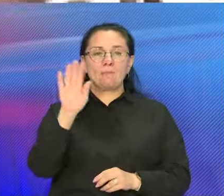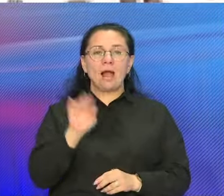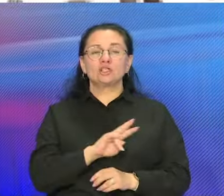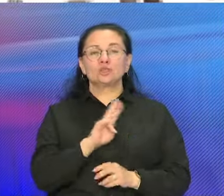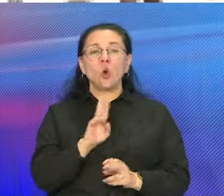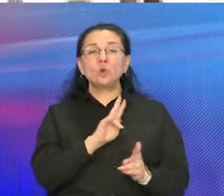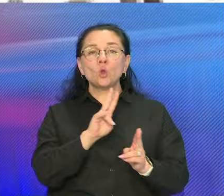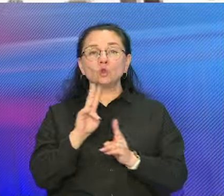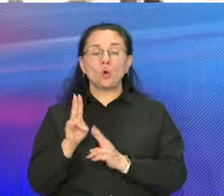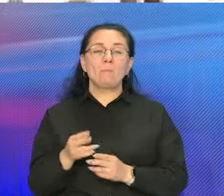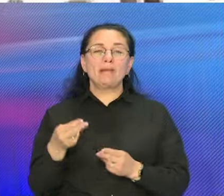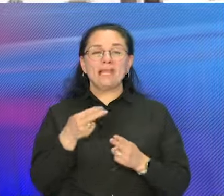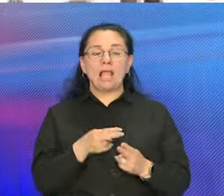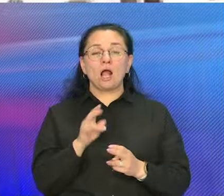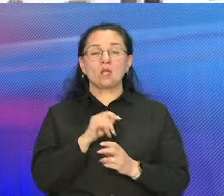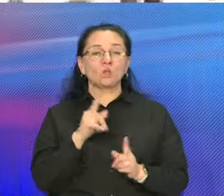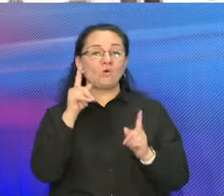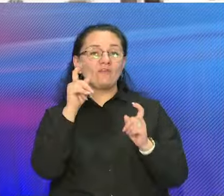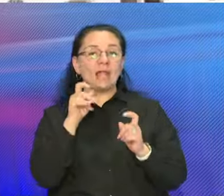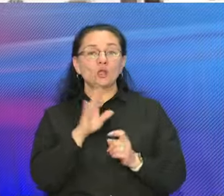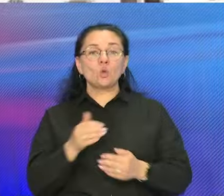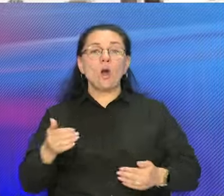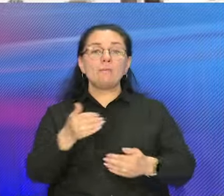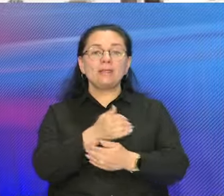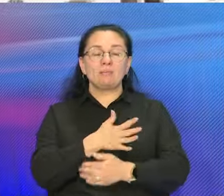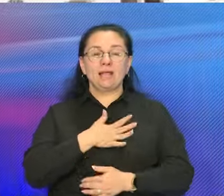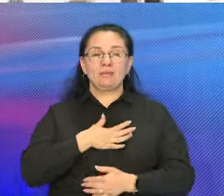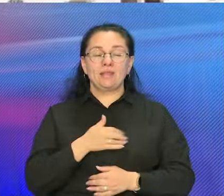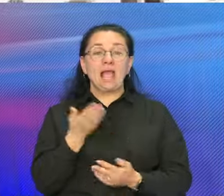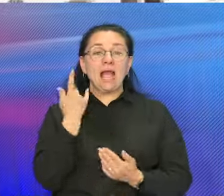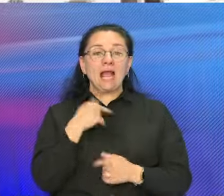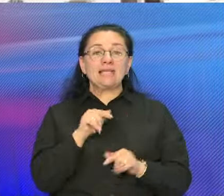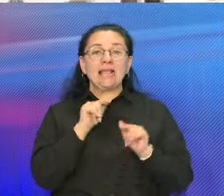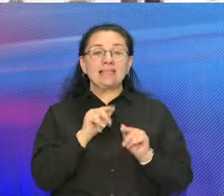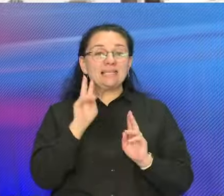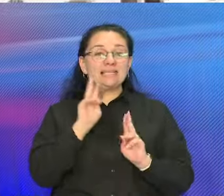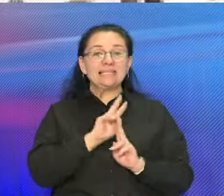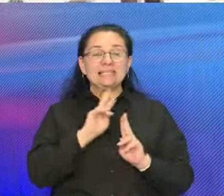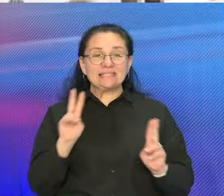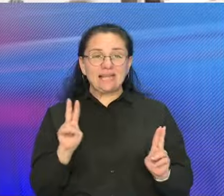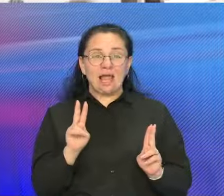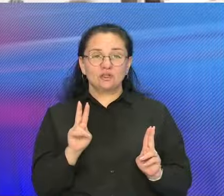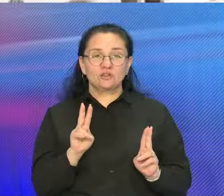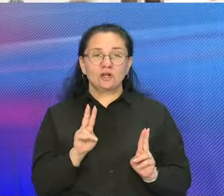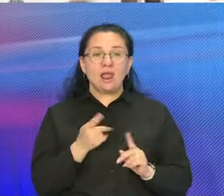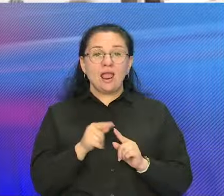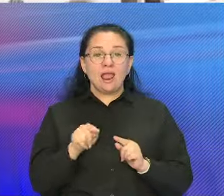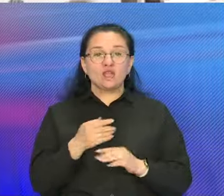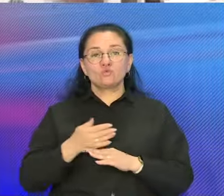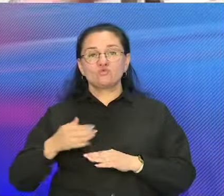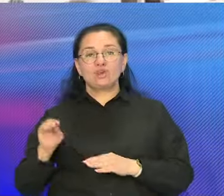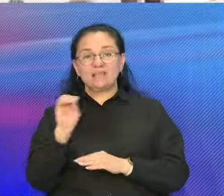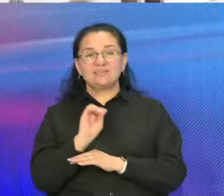приехал, кто бежит фоткаться, кто обнимает меня Когда ты не знаешь эту часть Европы, восточную,